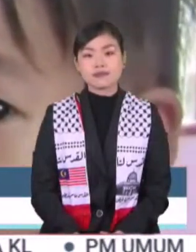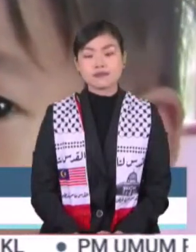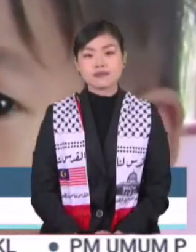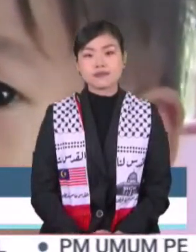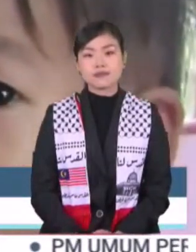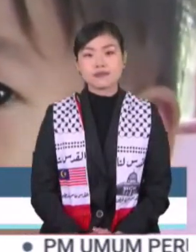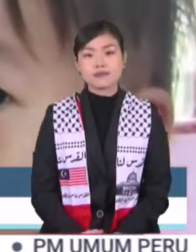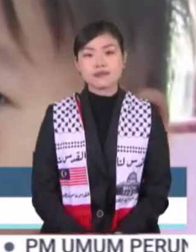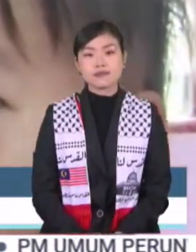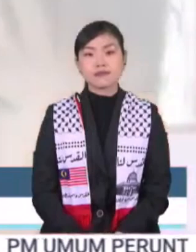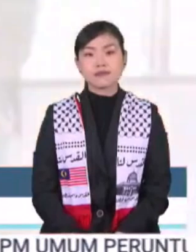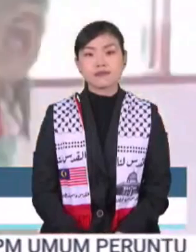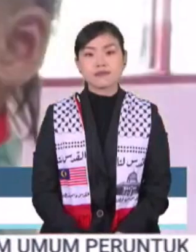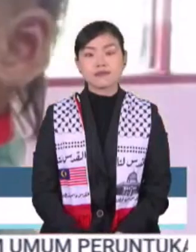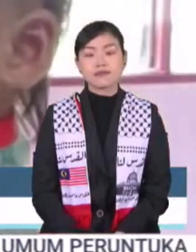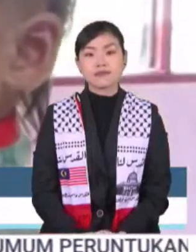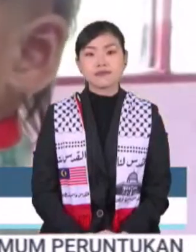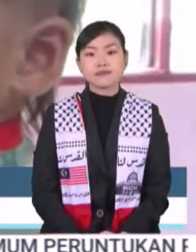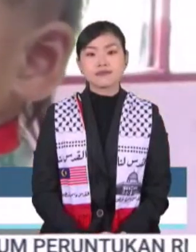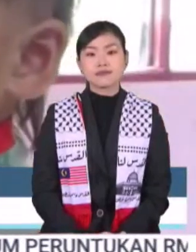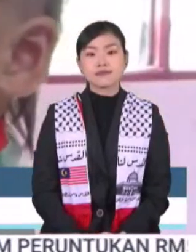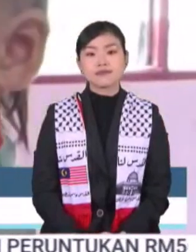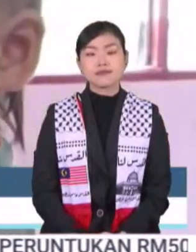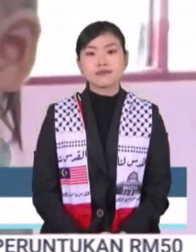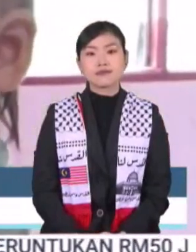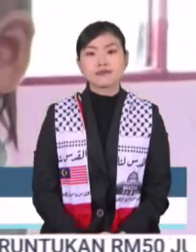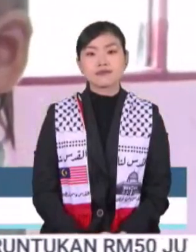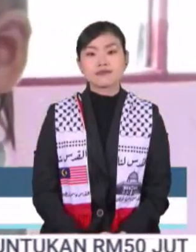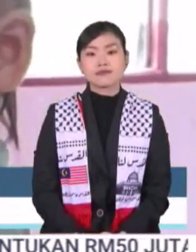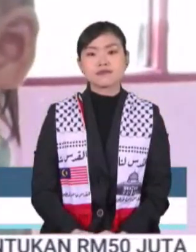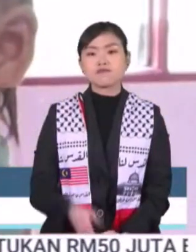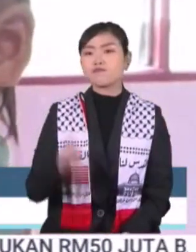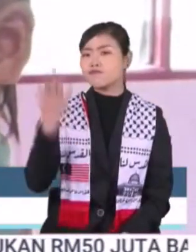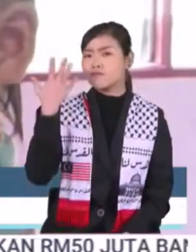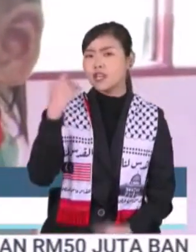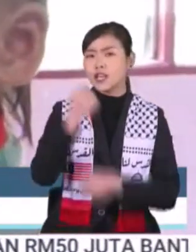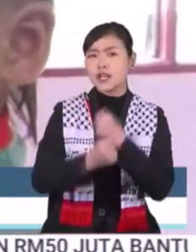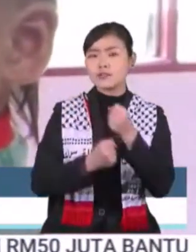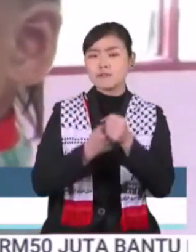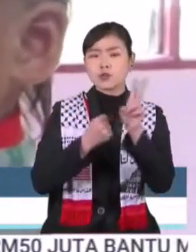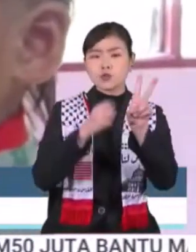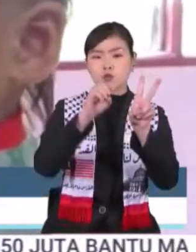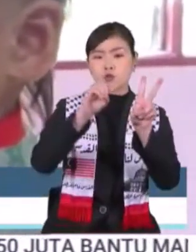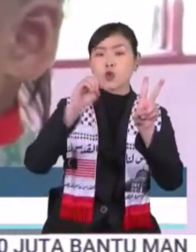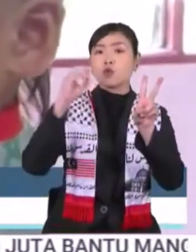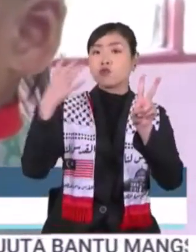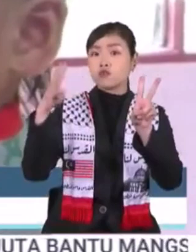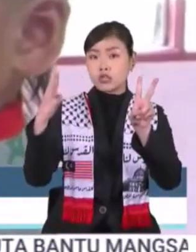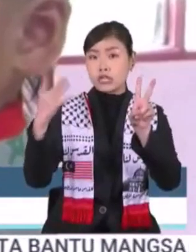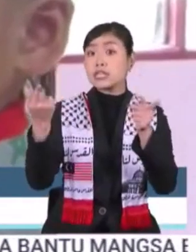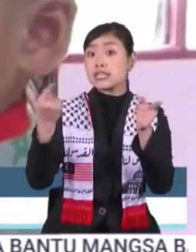bantuan di sini, datang lah, cuci. Pertama 2014, saya masuk kecil, saya masa itu.